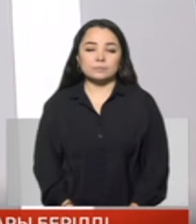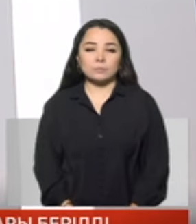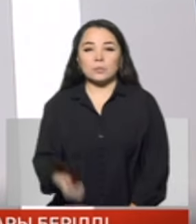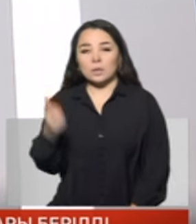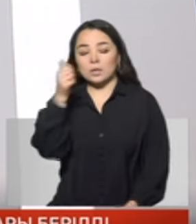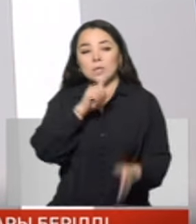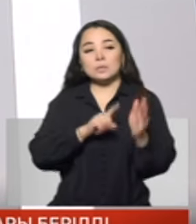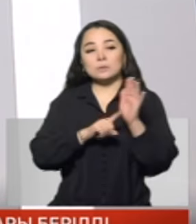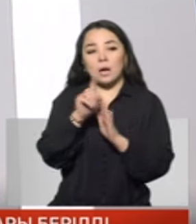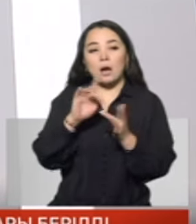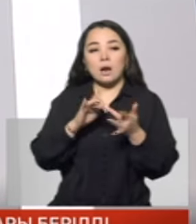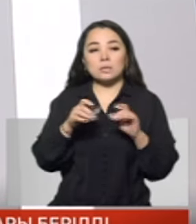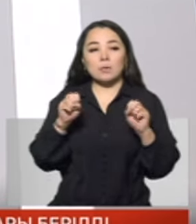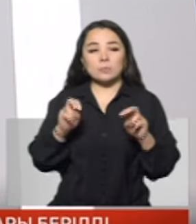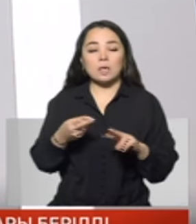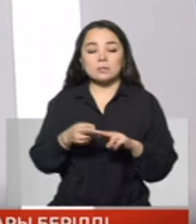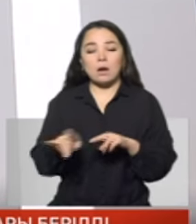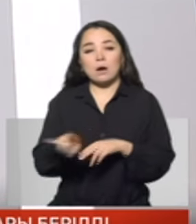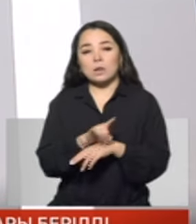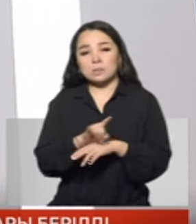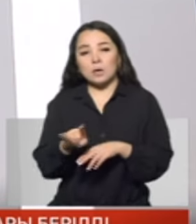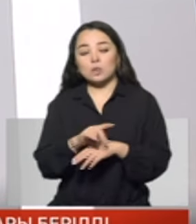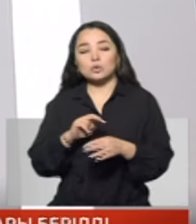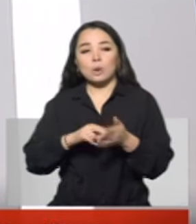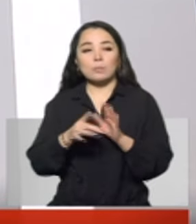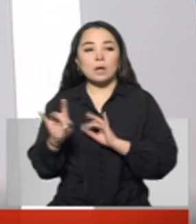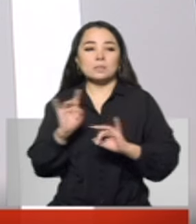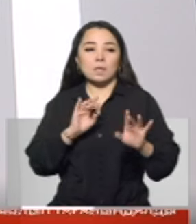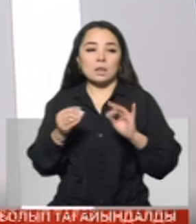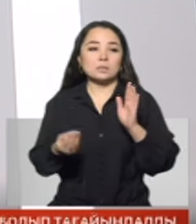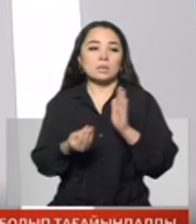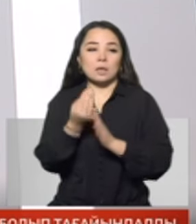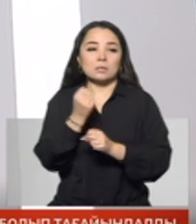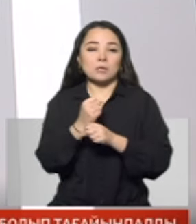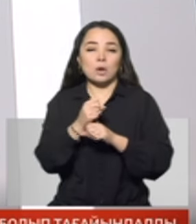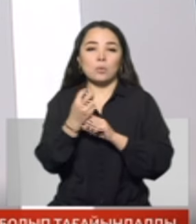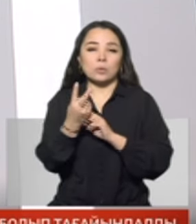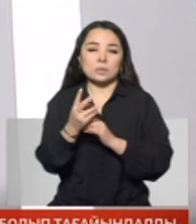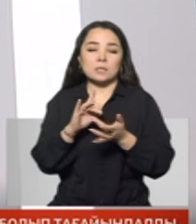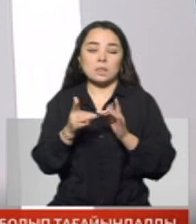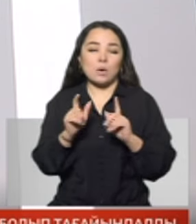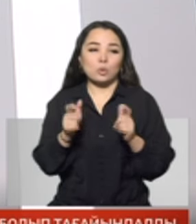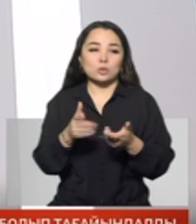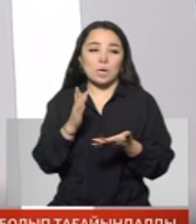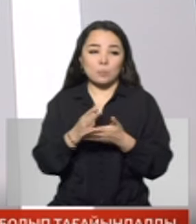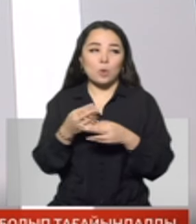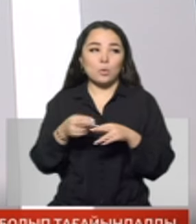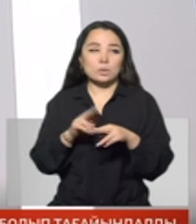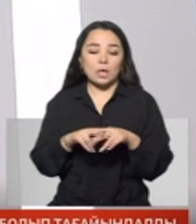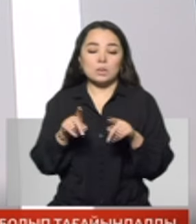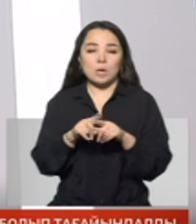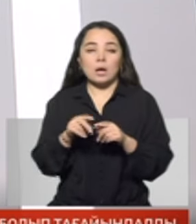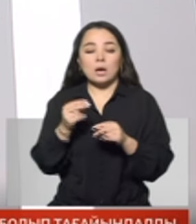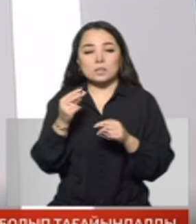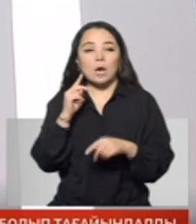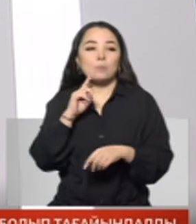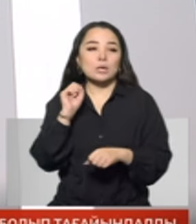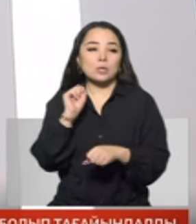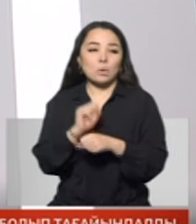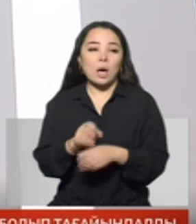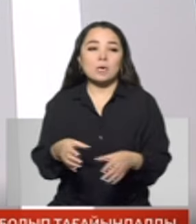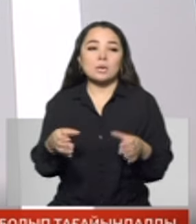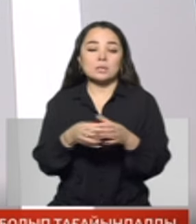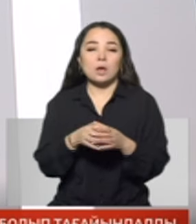Жыл басынан ғаламторда алаяқтық жобаларға жарнама жасаған 12 мың сайт бұғатталды. Бұл туралы қаржы мониторинг